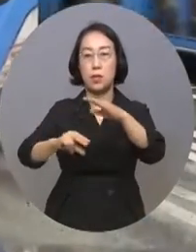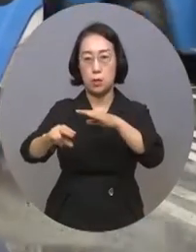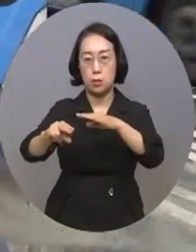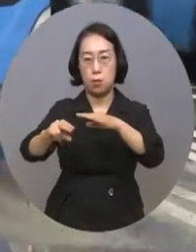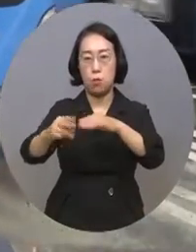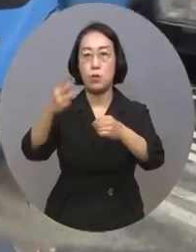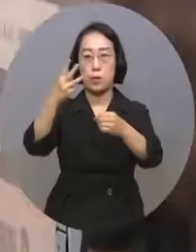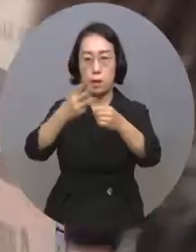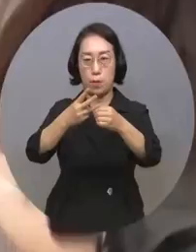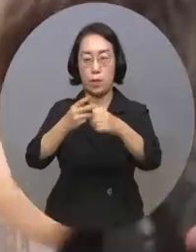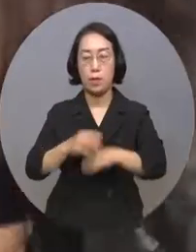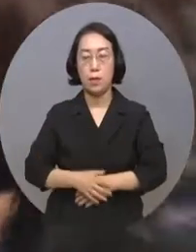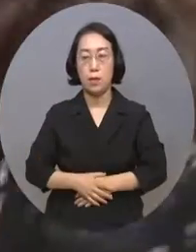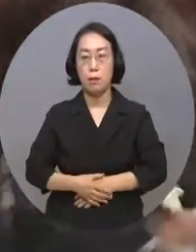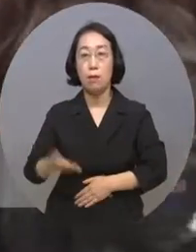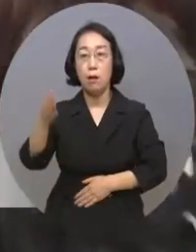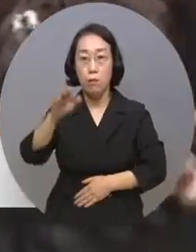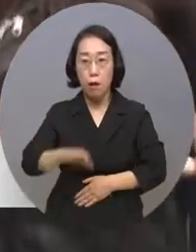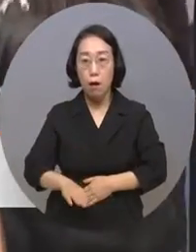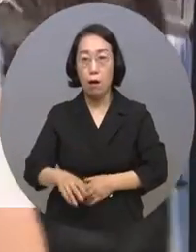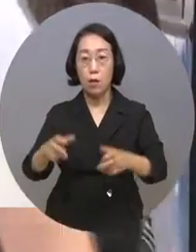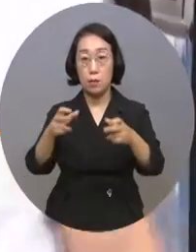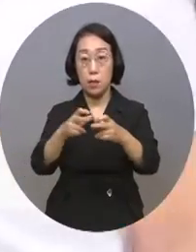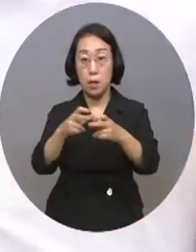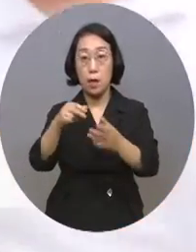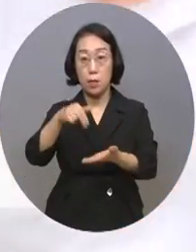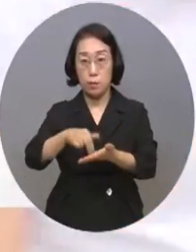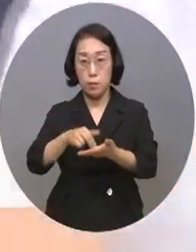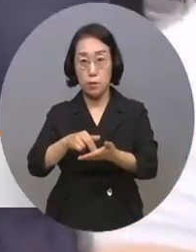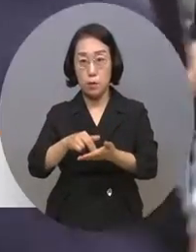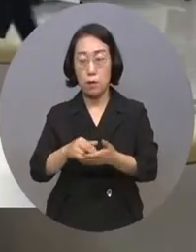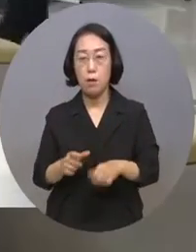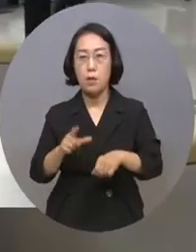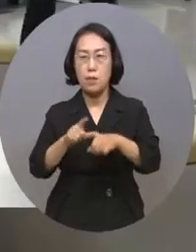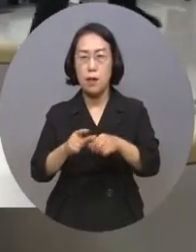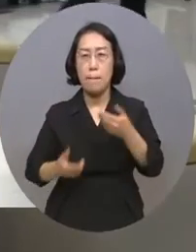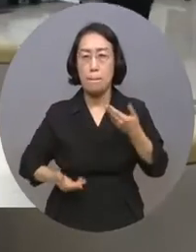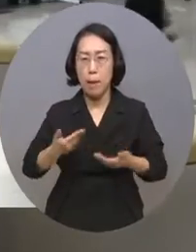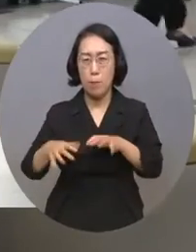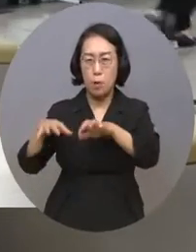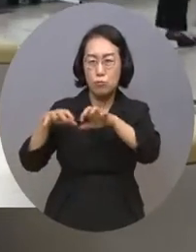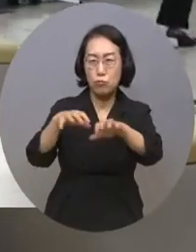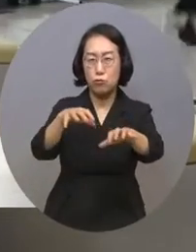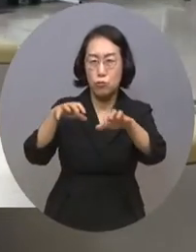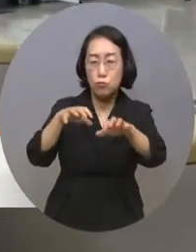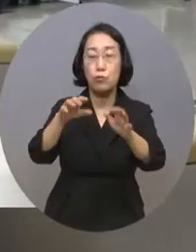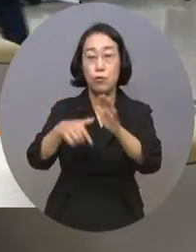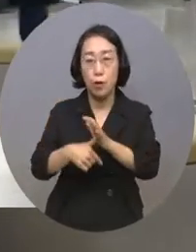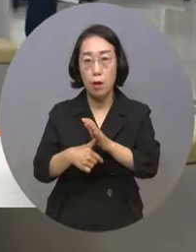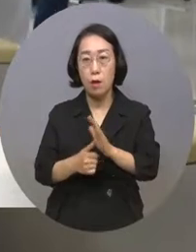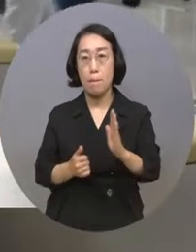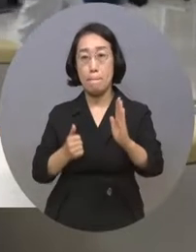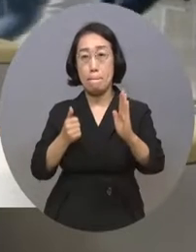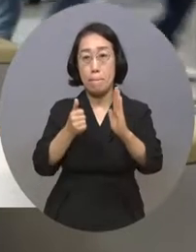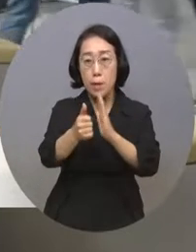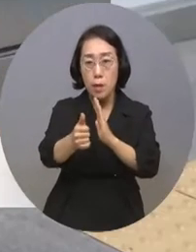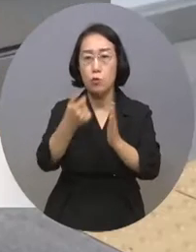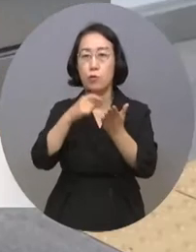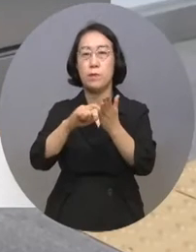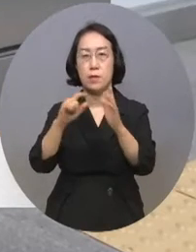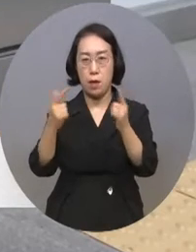것으로 나타났습니다. 하지만 장애인의 경우 유동인구가 많은 시간에 교통약자 개찰구 이용이 쉽지 않은